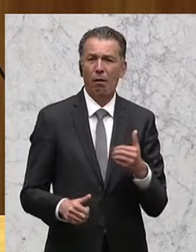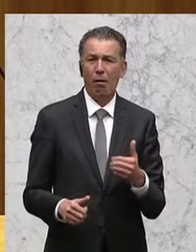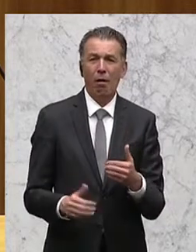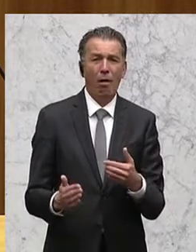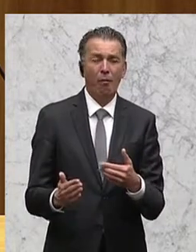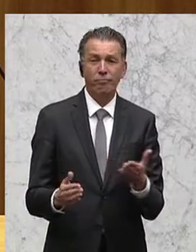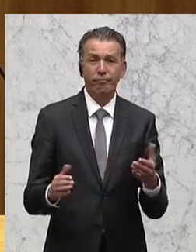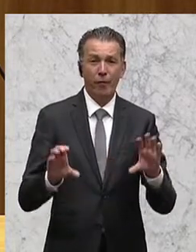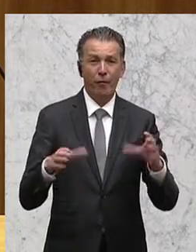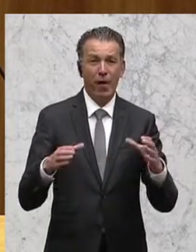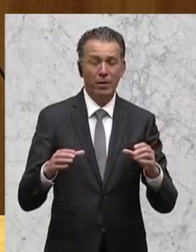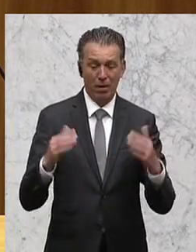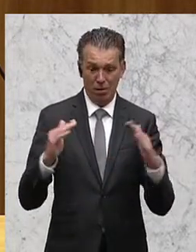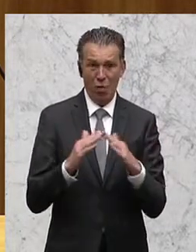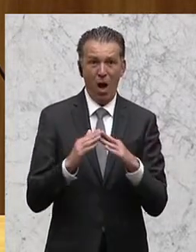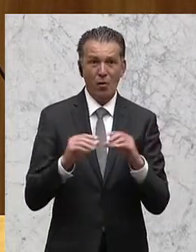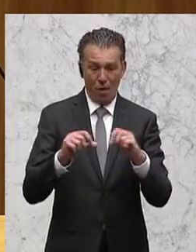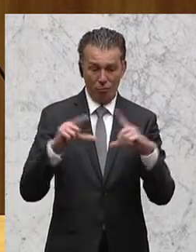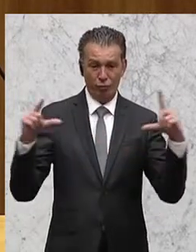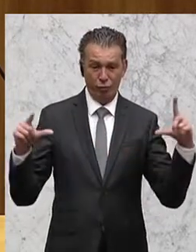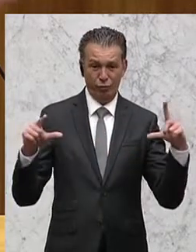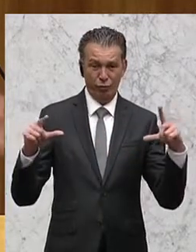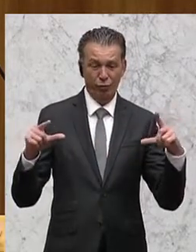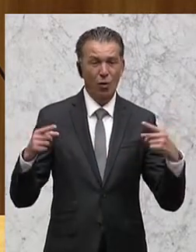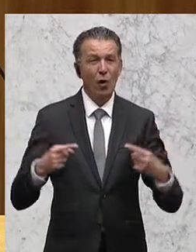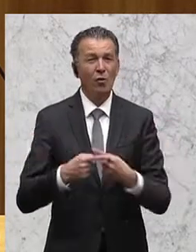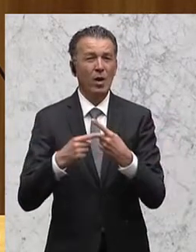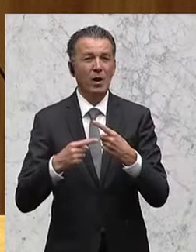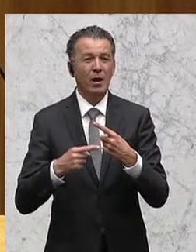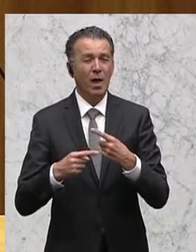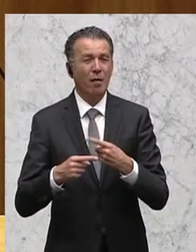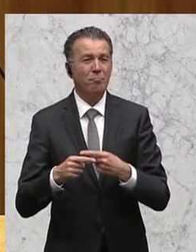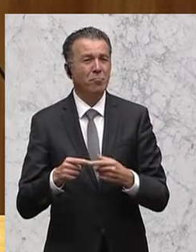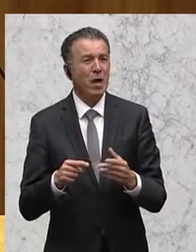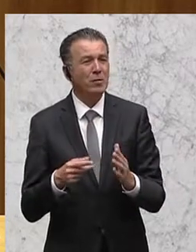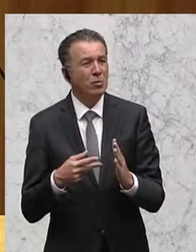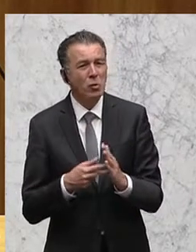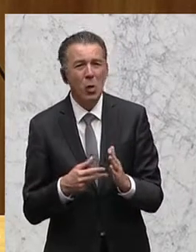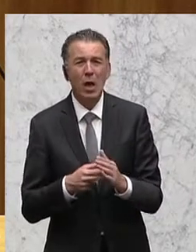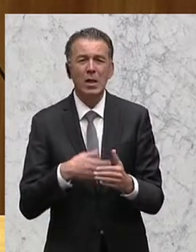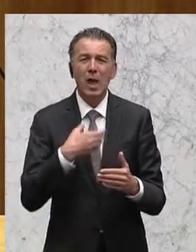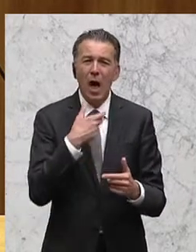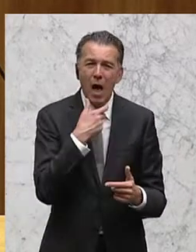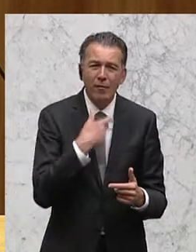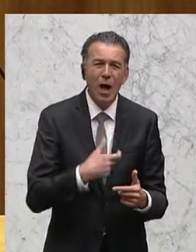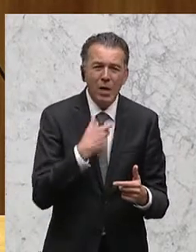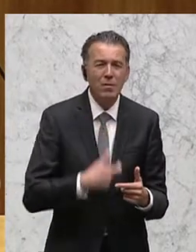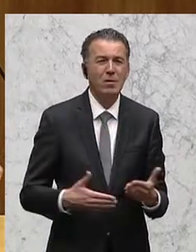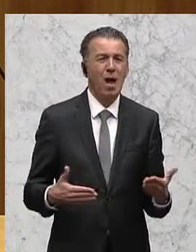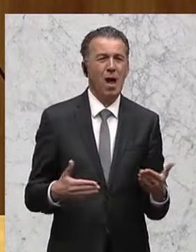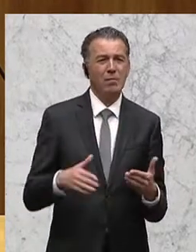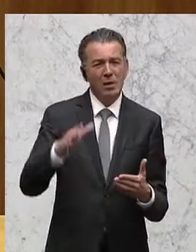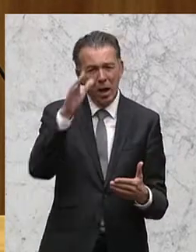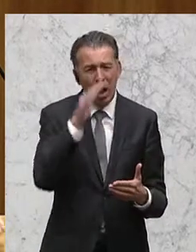und hat durch die konflikte im nahen osten in syrien im irak in afghanistan eine neue dimension bekommen nämlich die